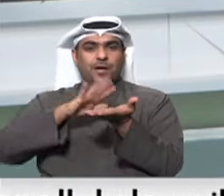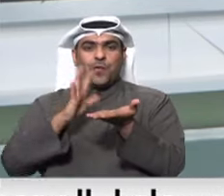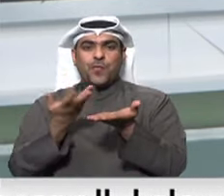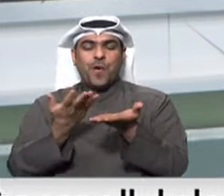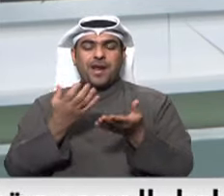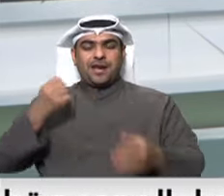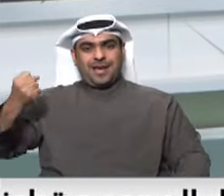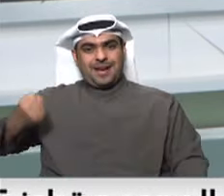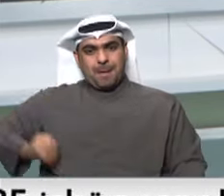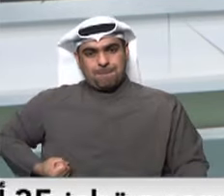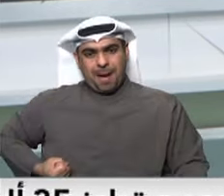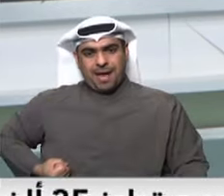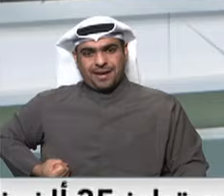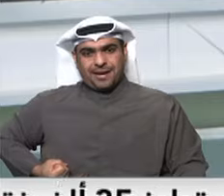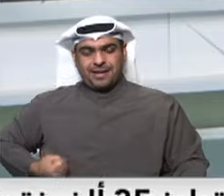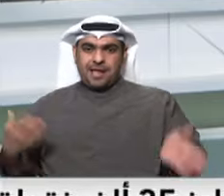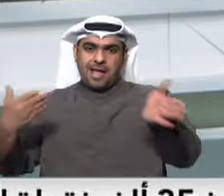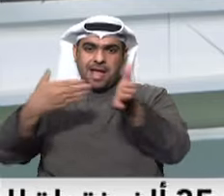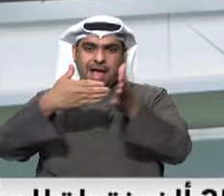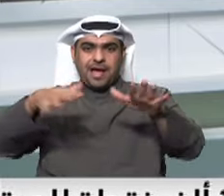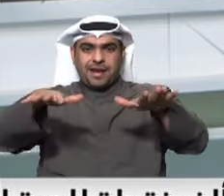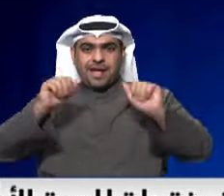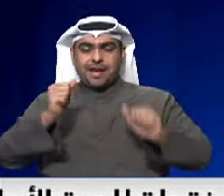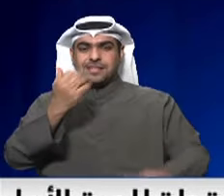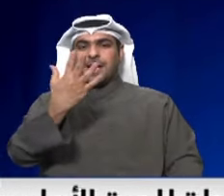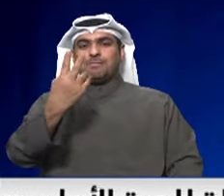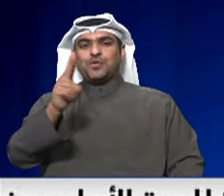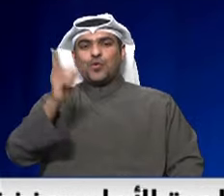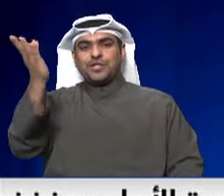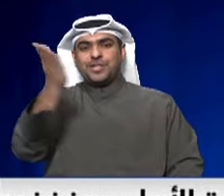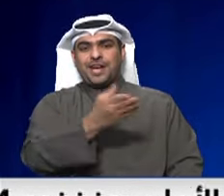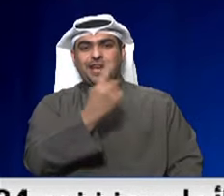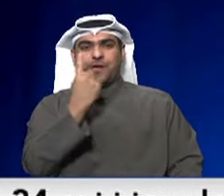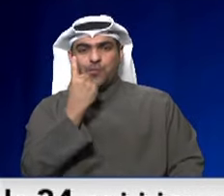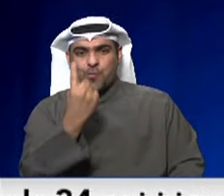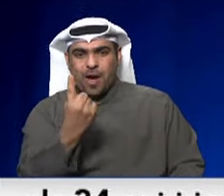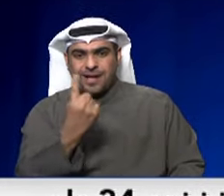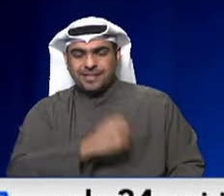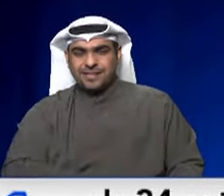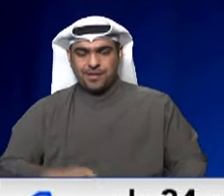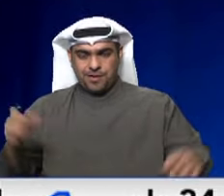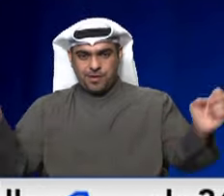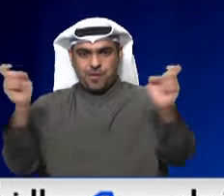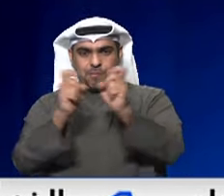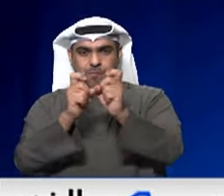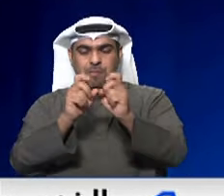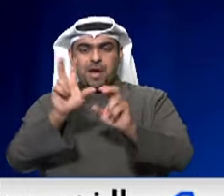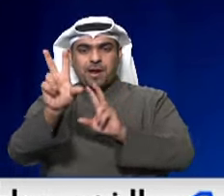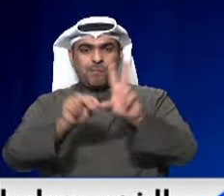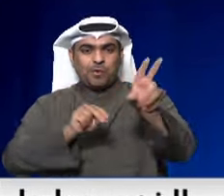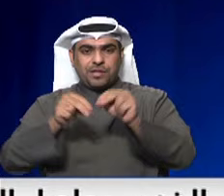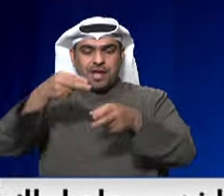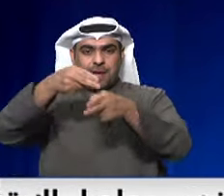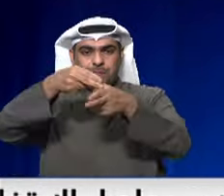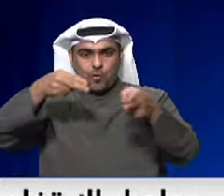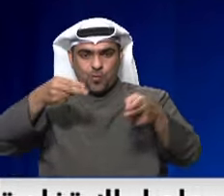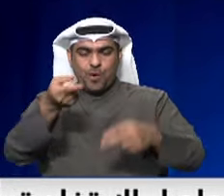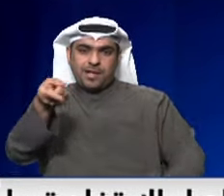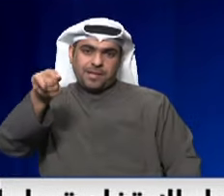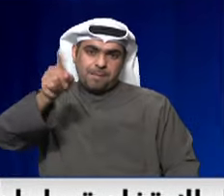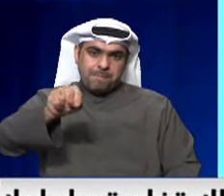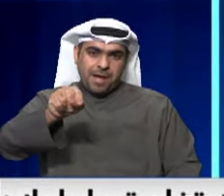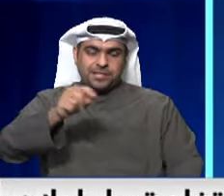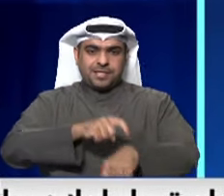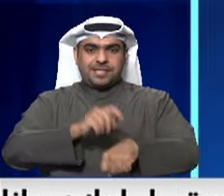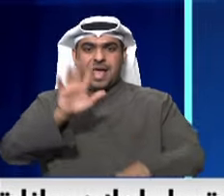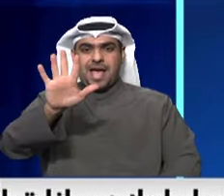خليفه الرياضيه حتى الخ من الشهر الجاري ويستهل منتخبنا الوطني مشواره في الخامسه مساء غد بمواجهه المنتخب